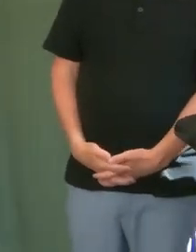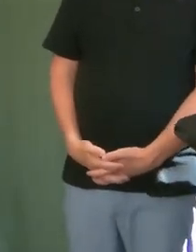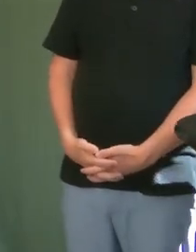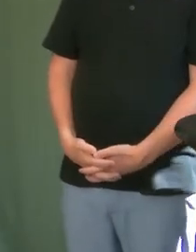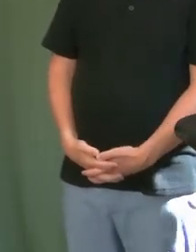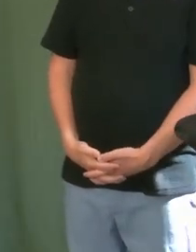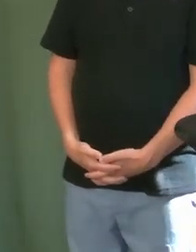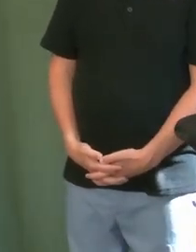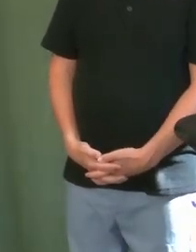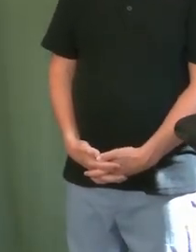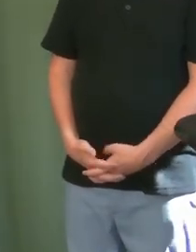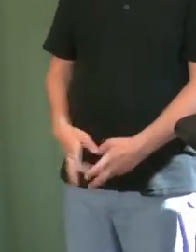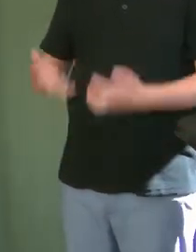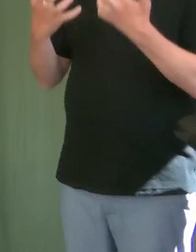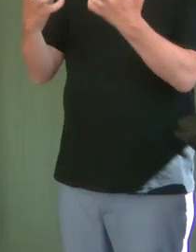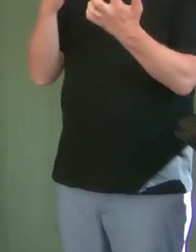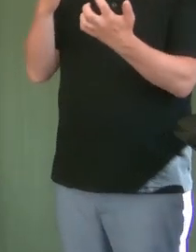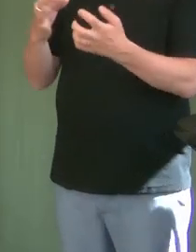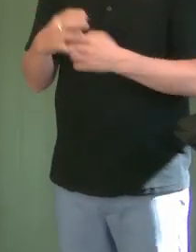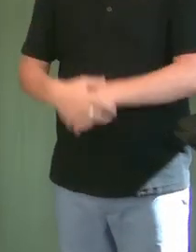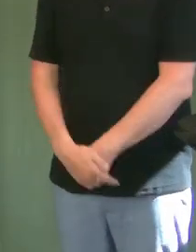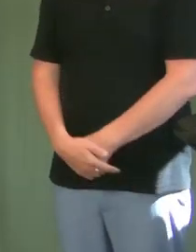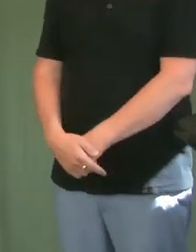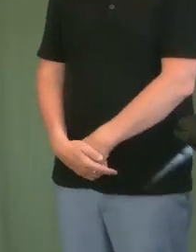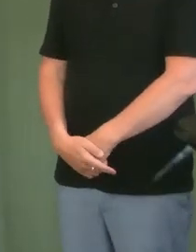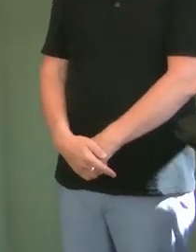som, kort fråga.